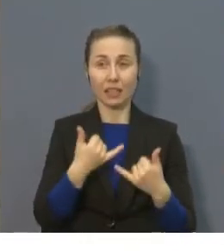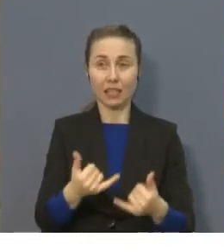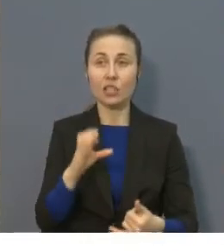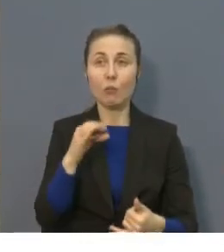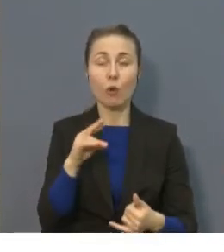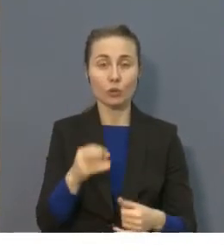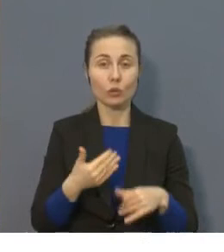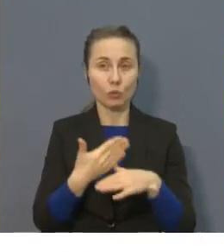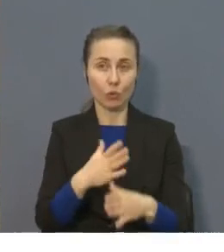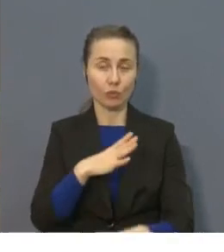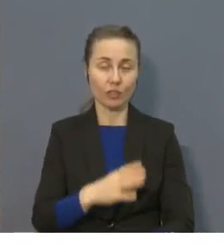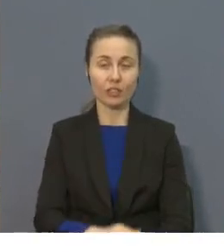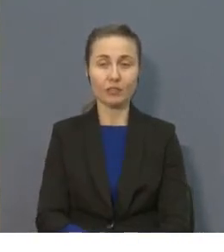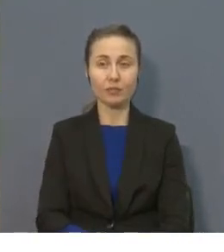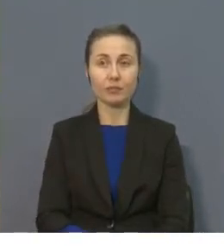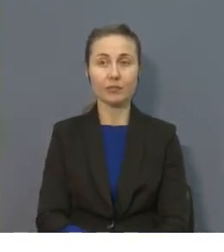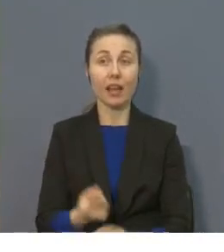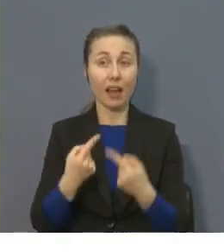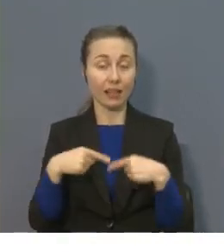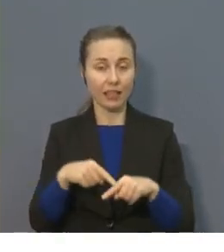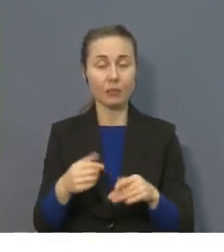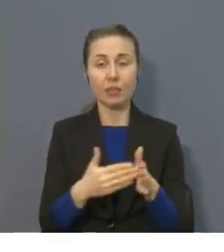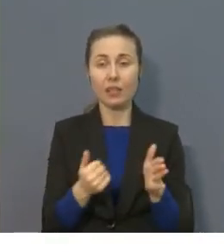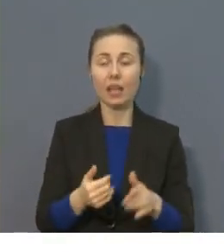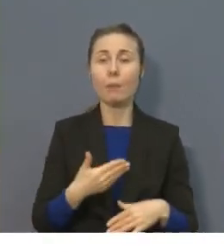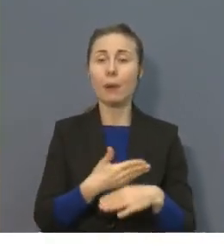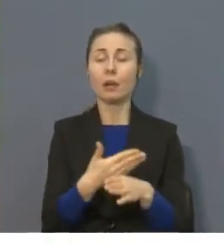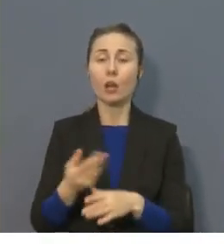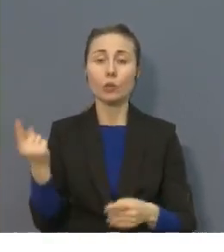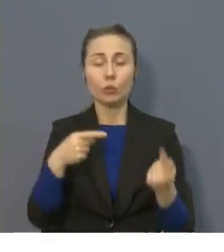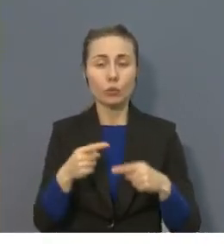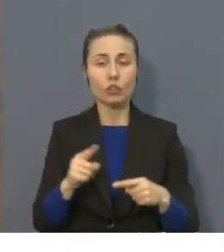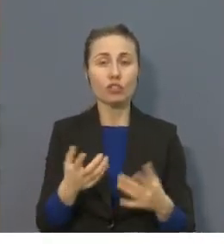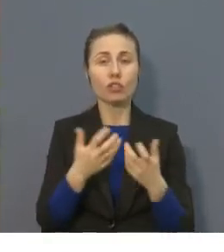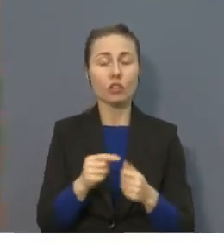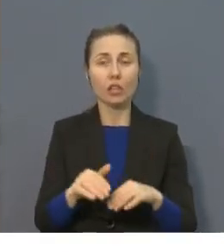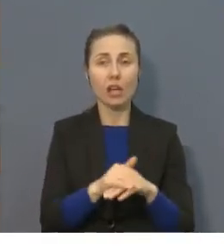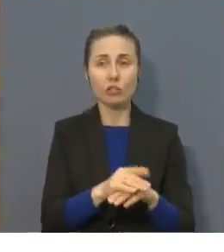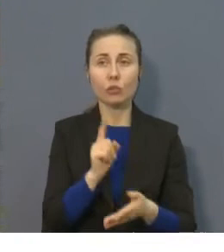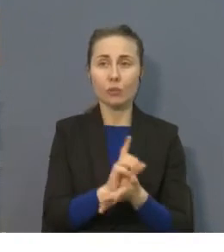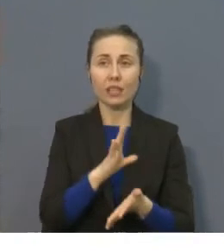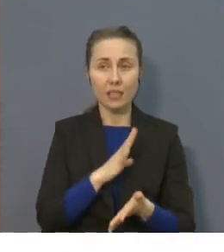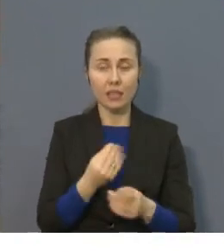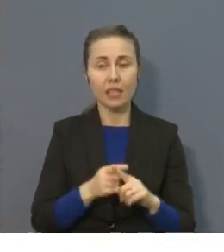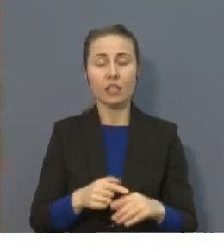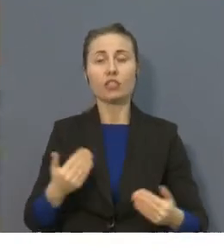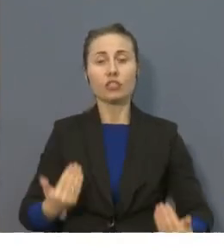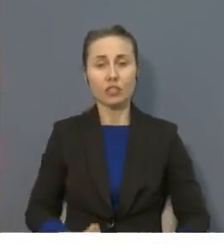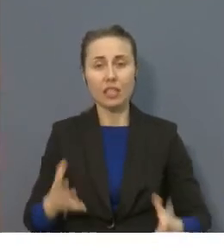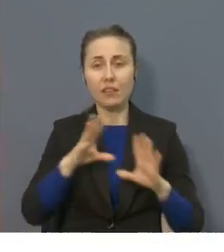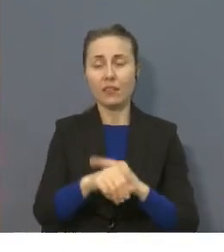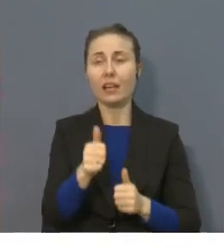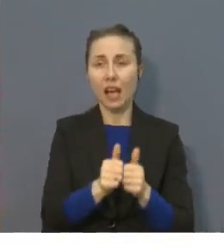Декаданы ұйымдастырушылар азаматтарды шетте қалмай қолдан келгенше қолдау білдіруге шақырды. Бақытжан Отарбаева, Кәмшат Такишева, Медет